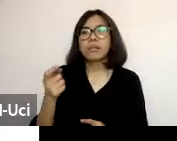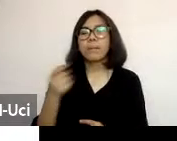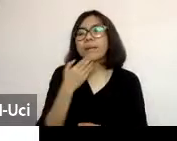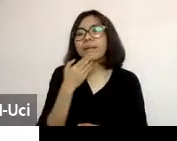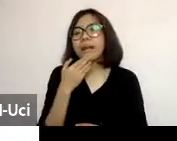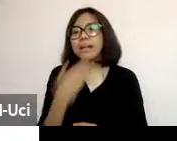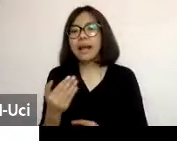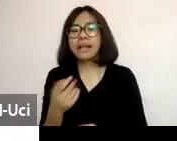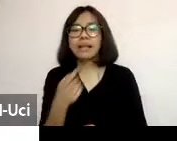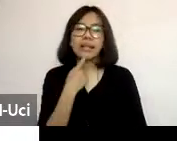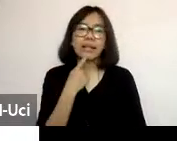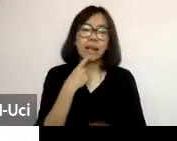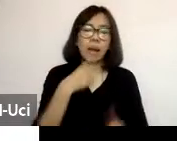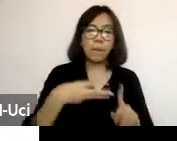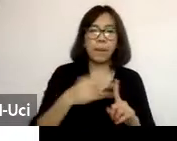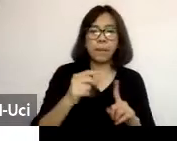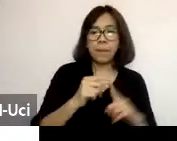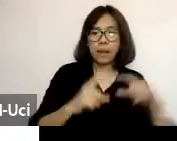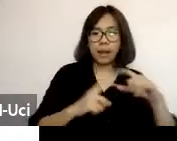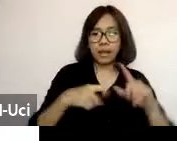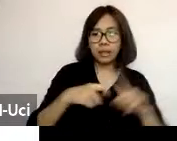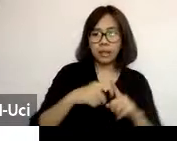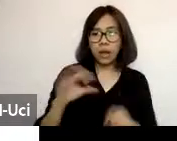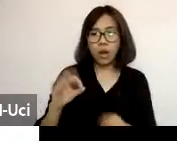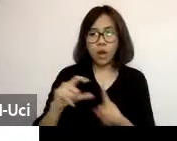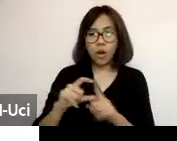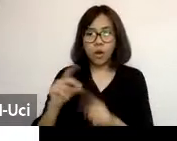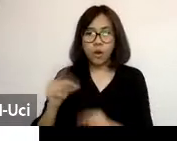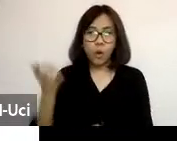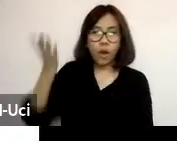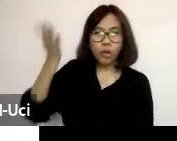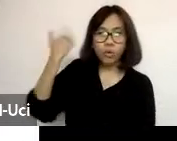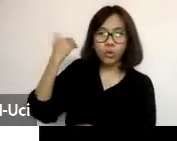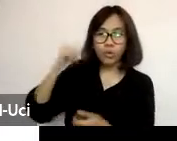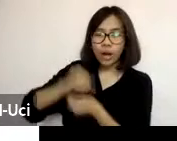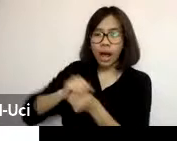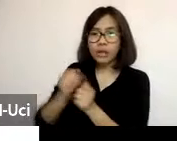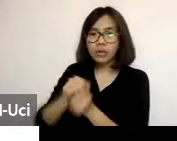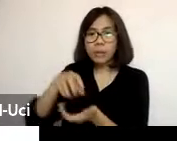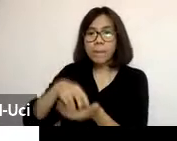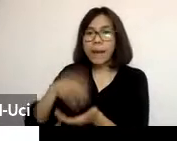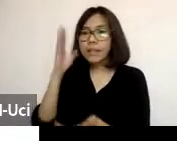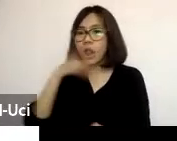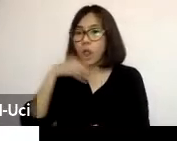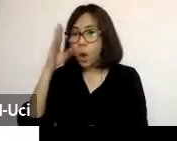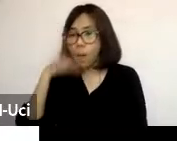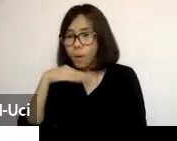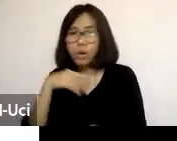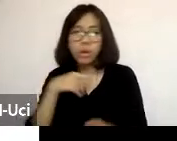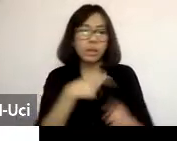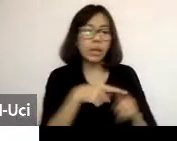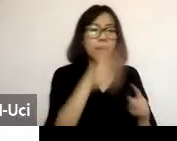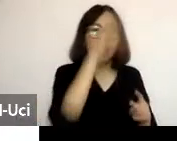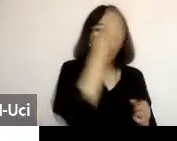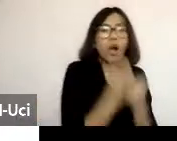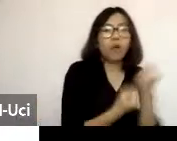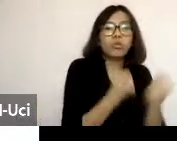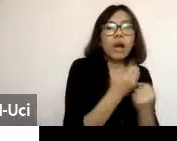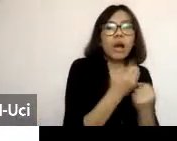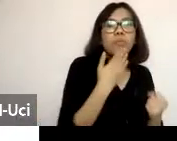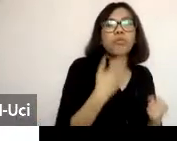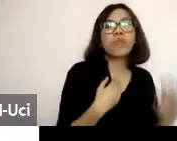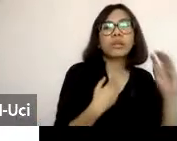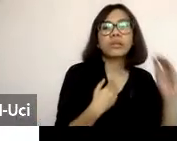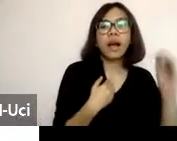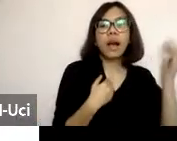gimana ketika kasusnya Tiongkok tapi pelaku usahanya ada di Jakarta hingga harus mengundang